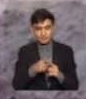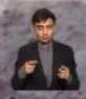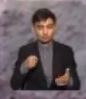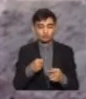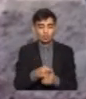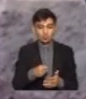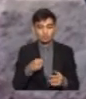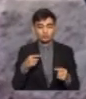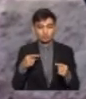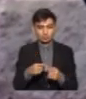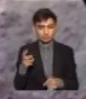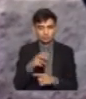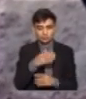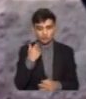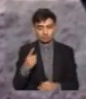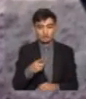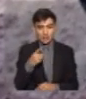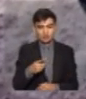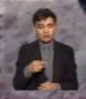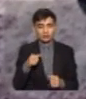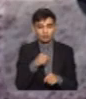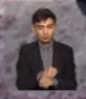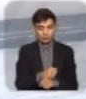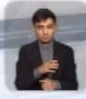діттеген жеріне жете алмай сағаттап тұруға мәжбүр.